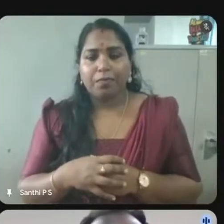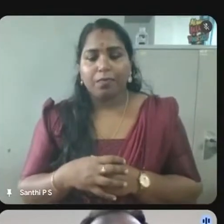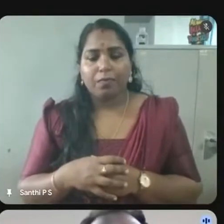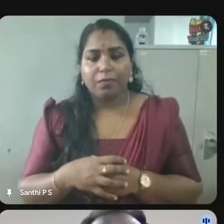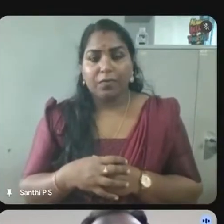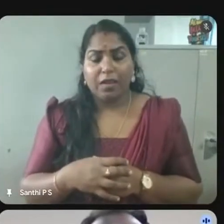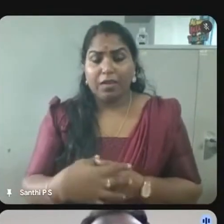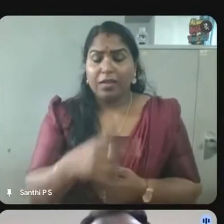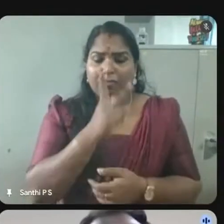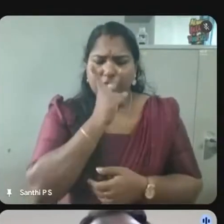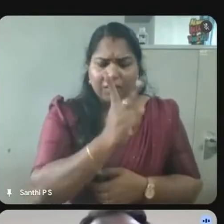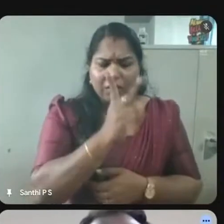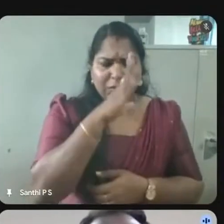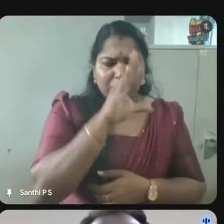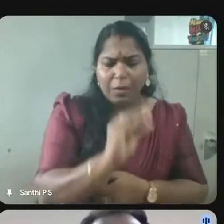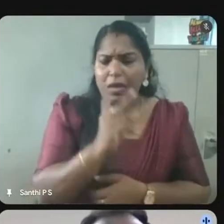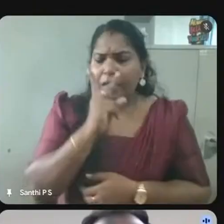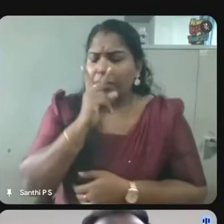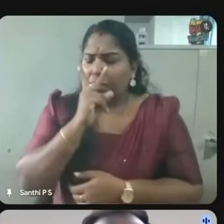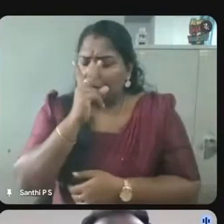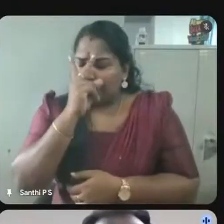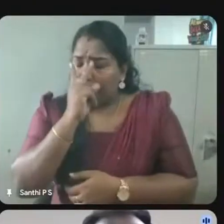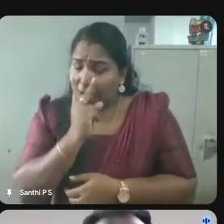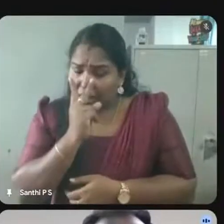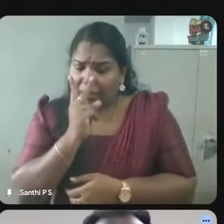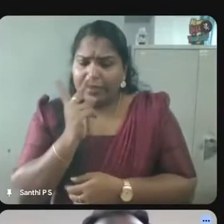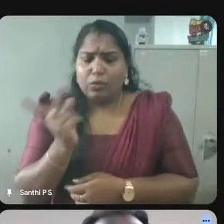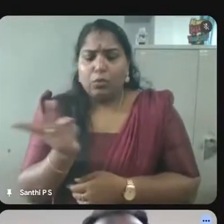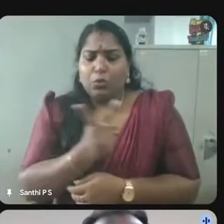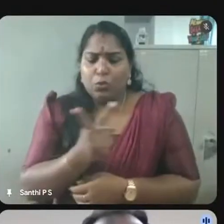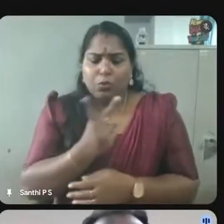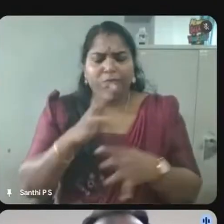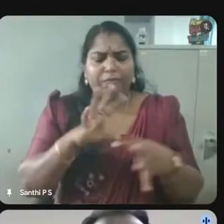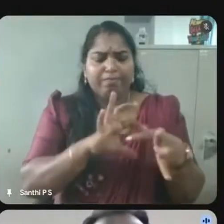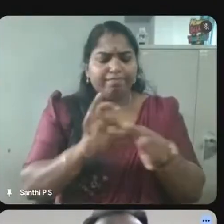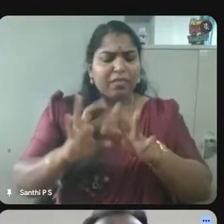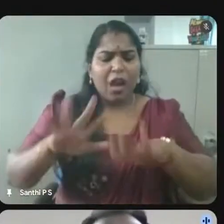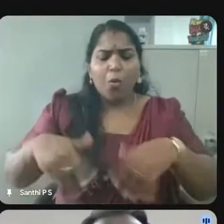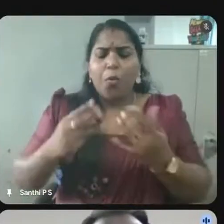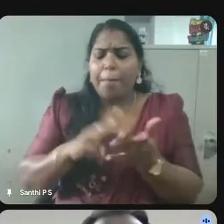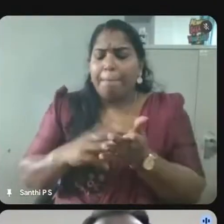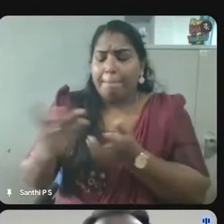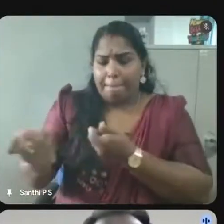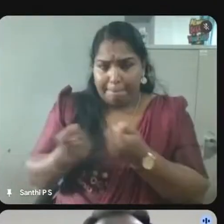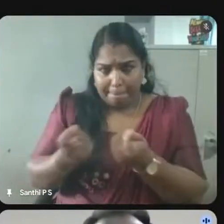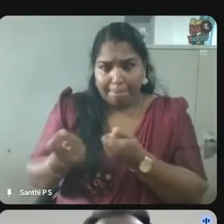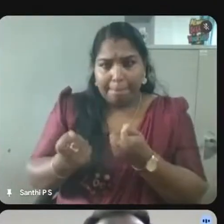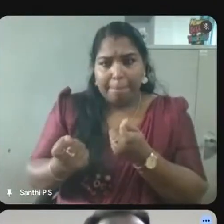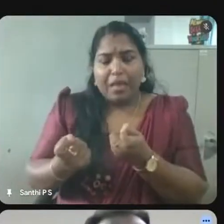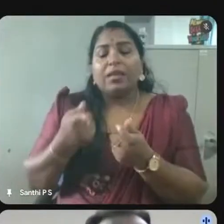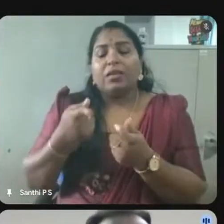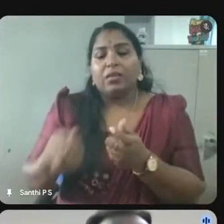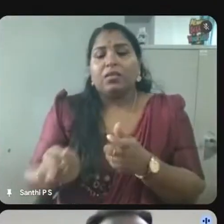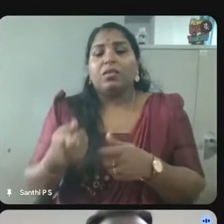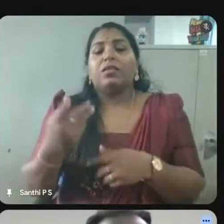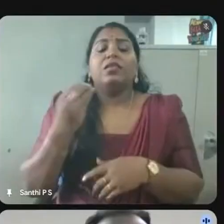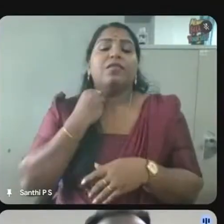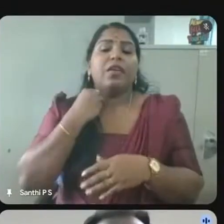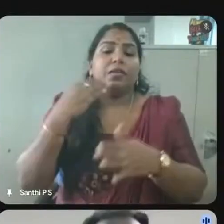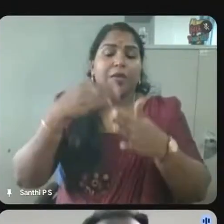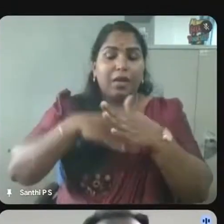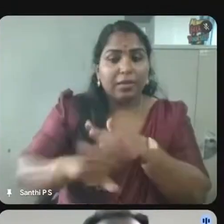കാഴ്ചക്കുറവും കാഴ്ചയില്ലായ്മയും എന്ന വിഷയത്തിൽ ഇന്നത്തെ സെഷൻ കൈകാര്യം ചെയ്യുന്നത് തിരുവനന്തപുരം പ്രിസൈസ് ഐ കെയർ ഹോസ്പിറ്റലിലെ